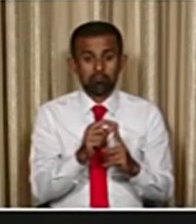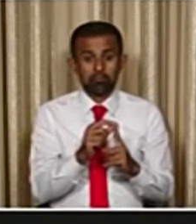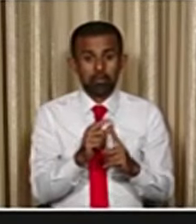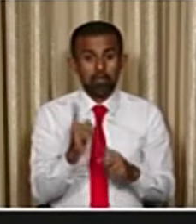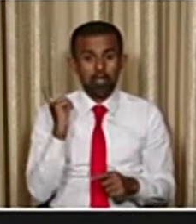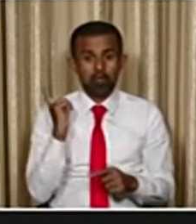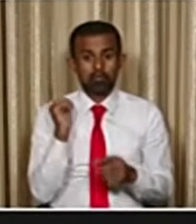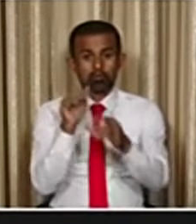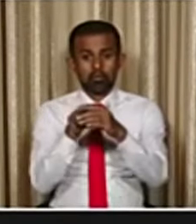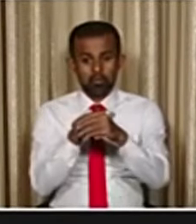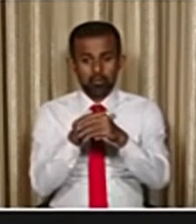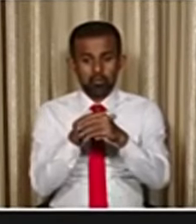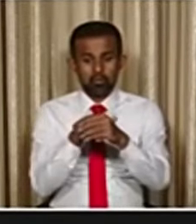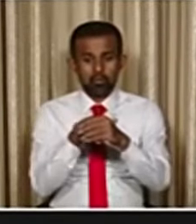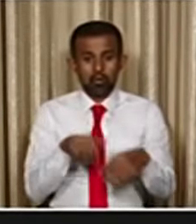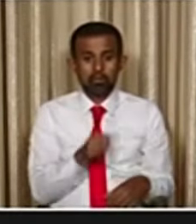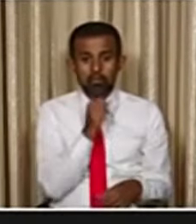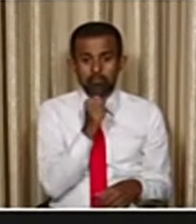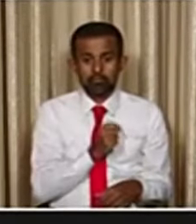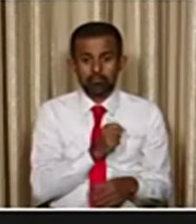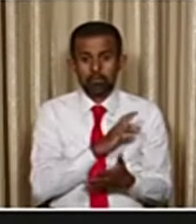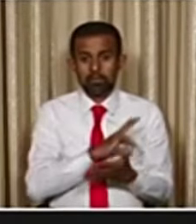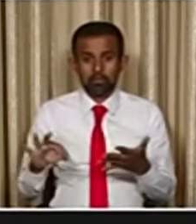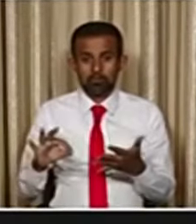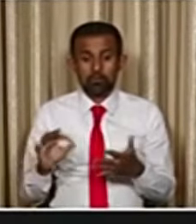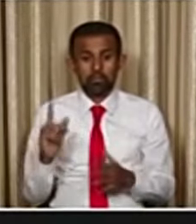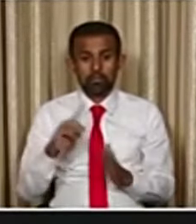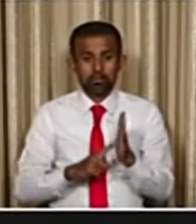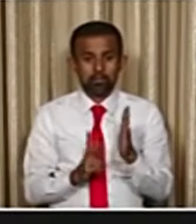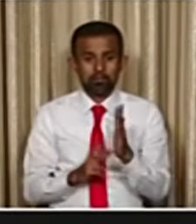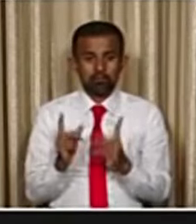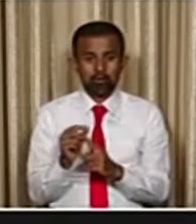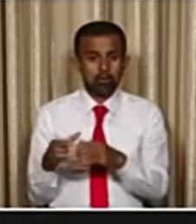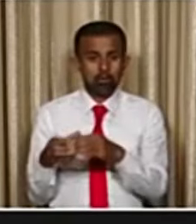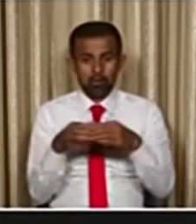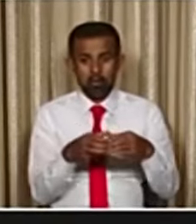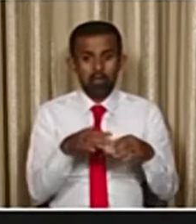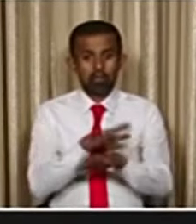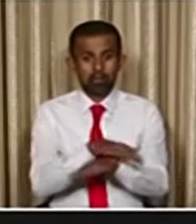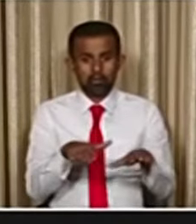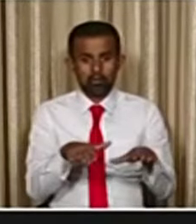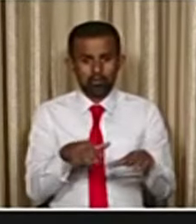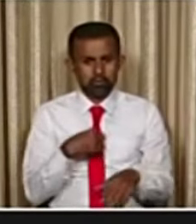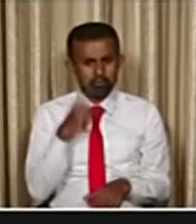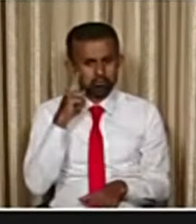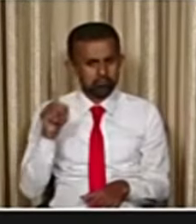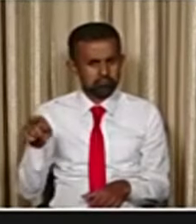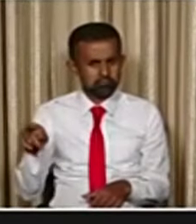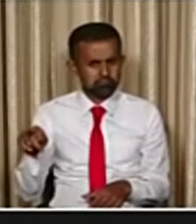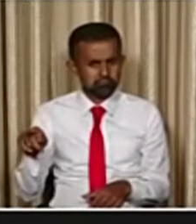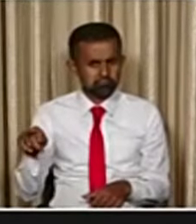යුද හමුදාවට ඇතුල් කරා. අද ඔය විශ්‍රාමිකයෝ හැටියට එළියට ඇවිල්ලා JVP කඳවුරේ ඉන්න කීප දෙනා ඒ අයගේ දරුවෝ කියලා අපිට විශේෂ සැකයක් තියෙනවා. මොකද